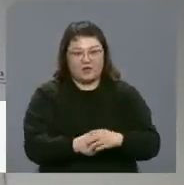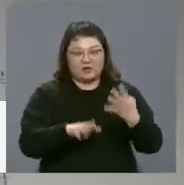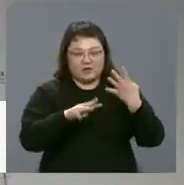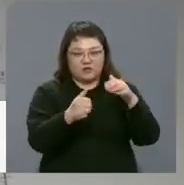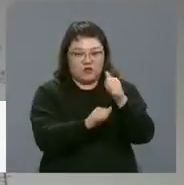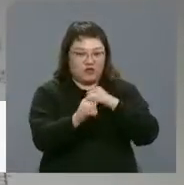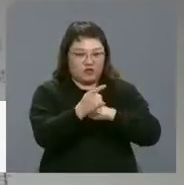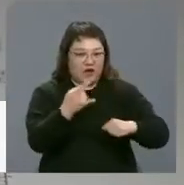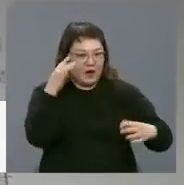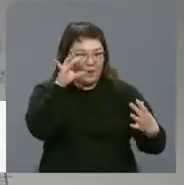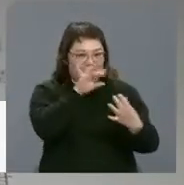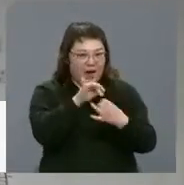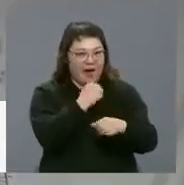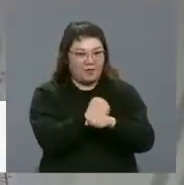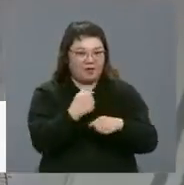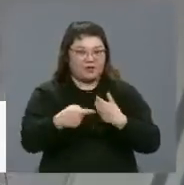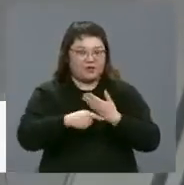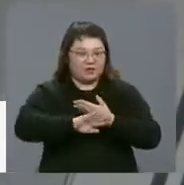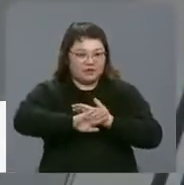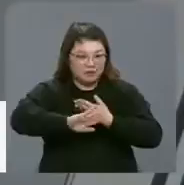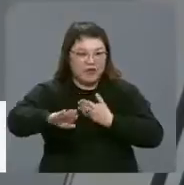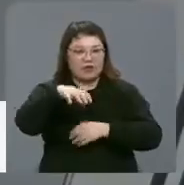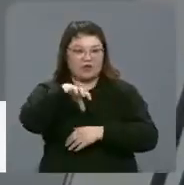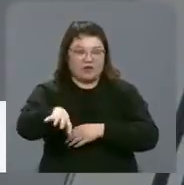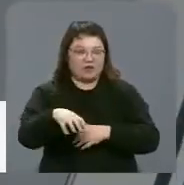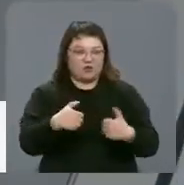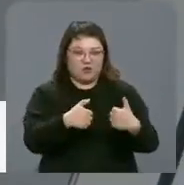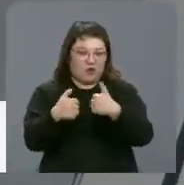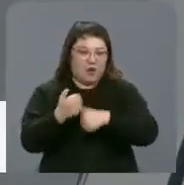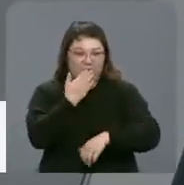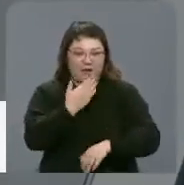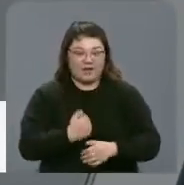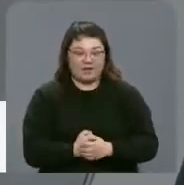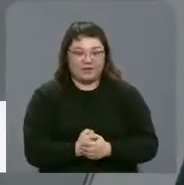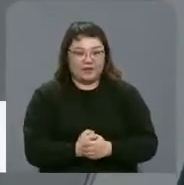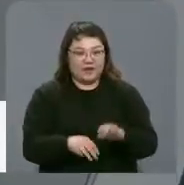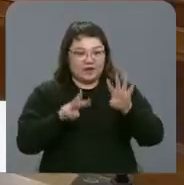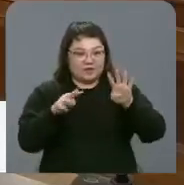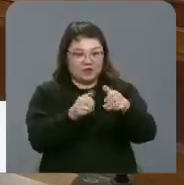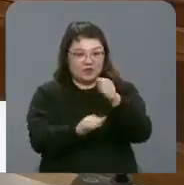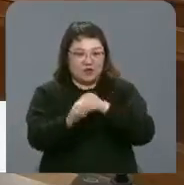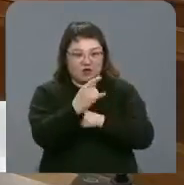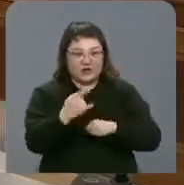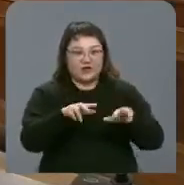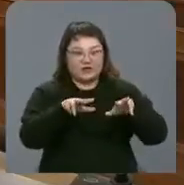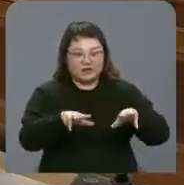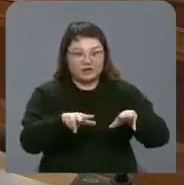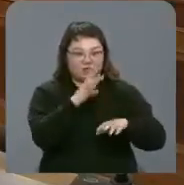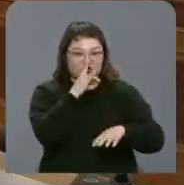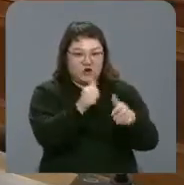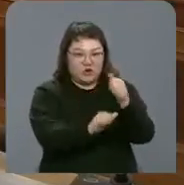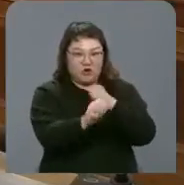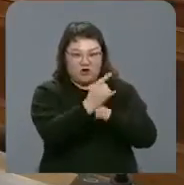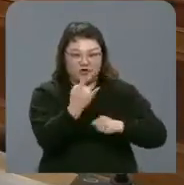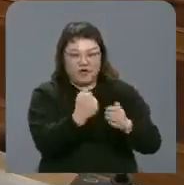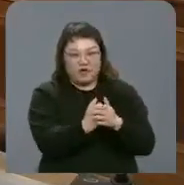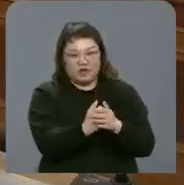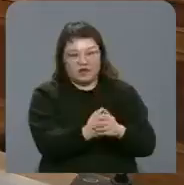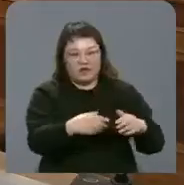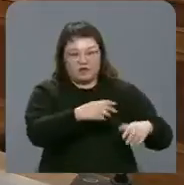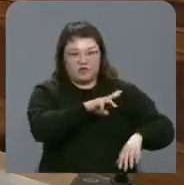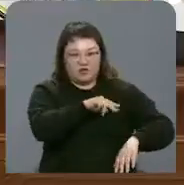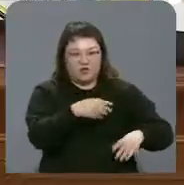위원회가 의결하면 다른 기관에서도 할 수 있도록 했습니다. 4.3 위원회는 현재 4.3 중앙위원회에 일부